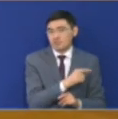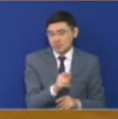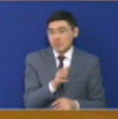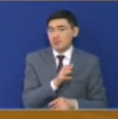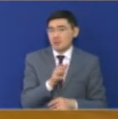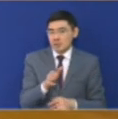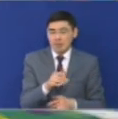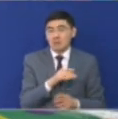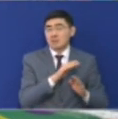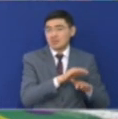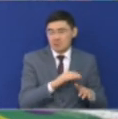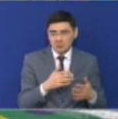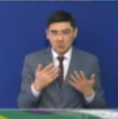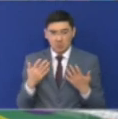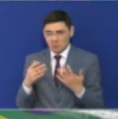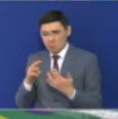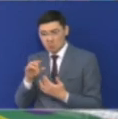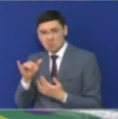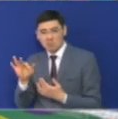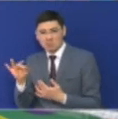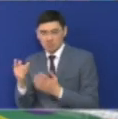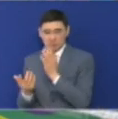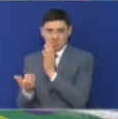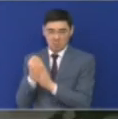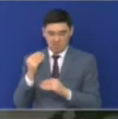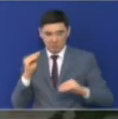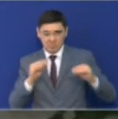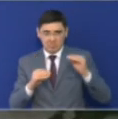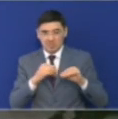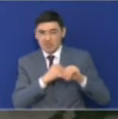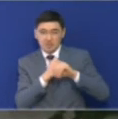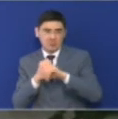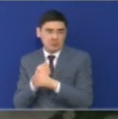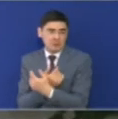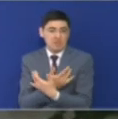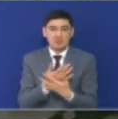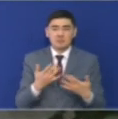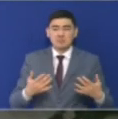с поделками ребят, сделанных из твердо-бытовых отходов.